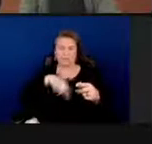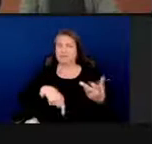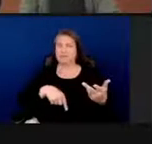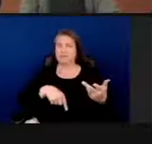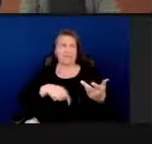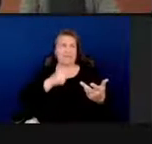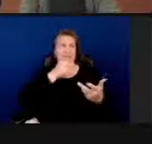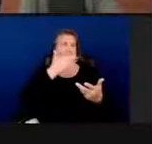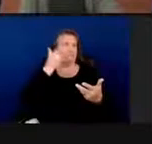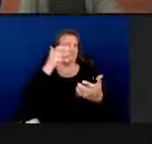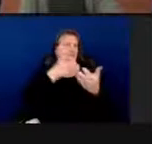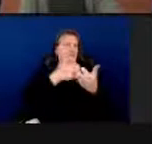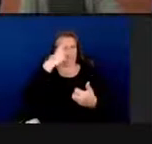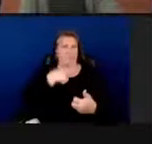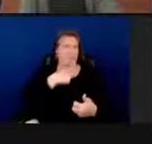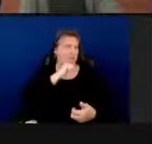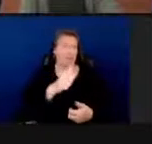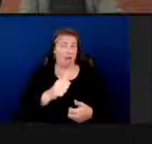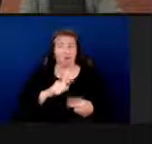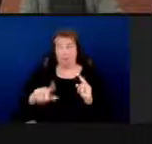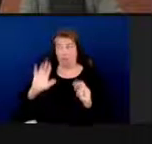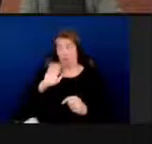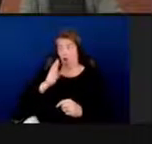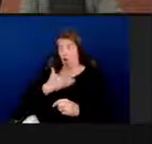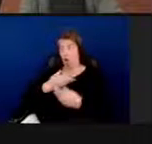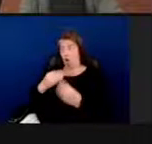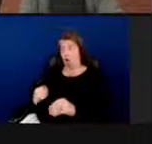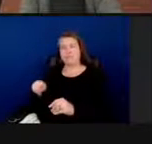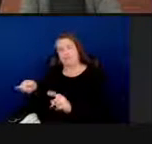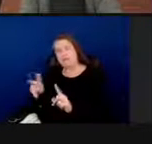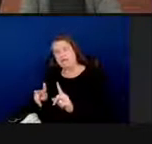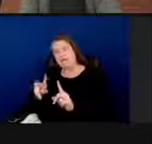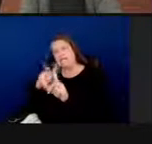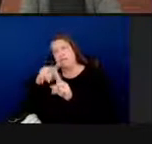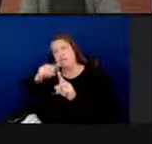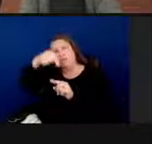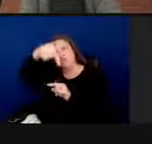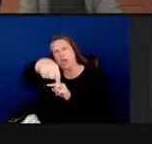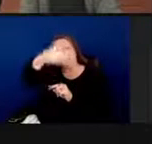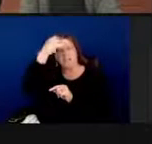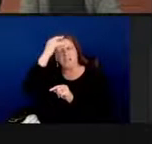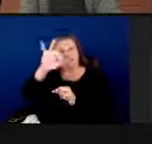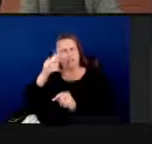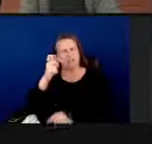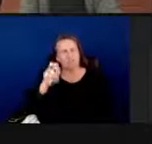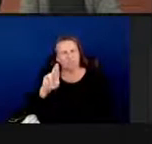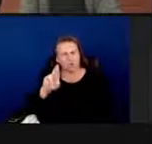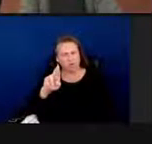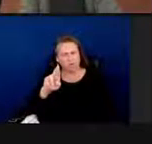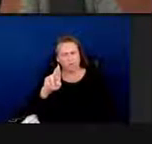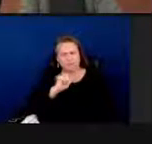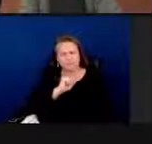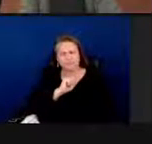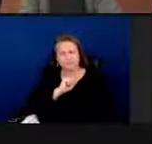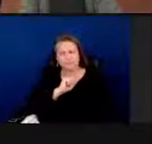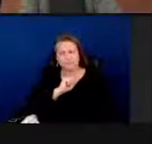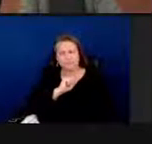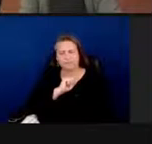غير مناسب لي، إن مكتبنا كان يعين طلاب هناك لأنهم كانوا جزء من مجموعة، وإذا